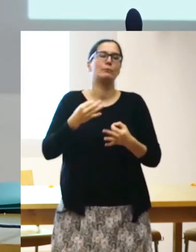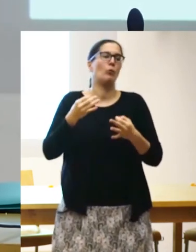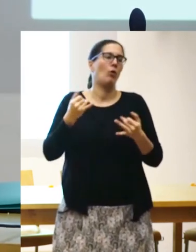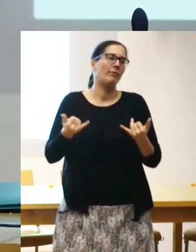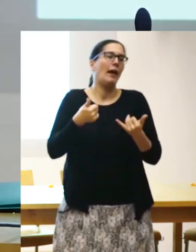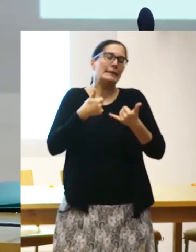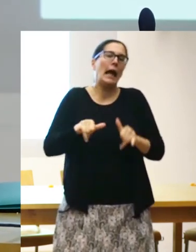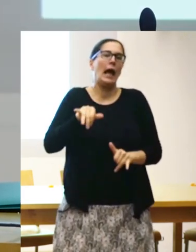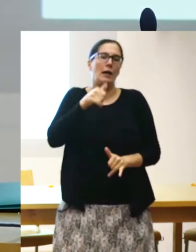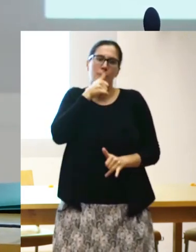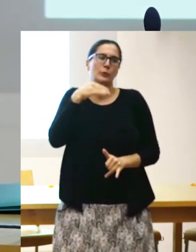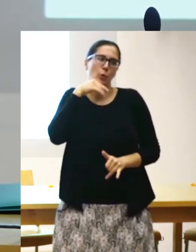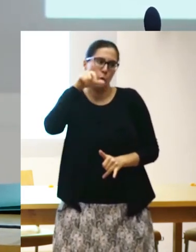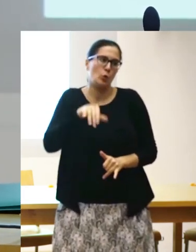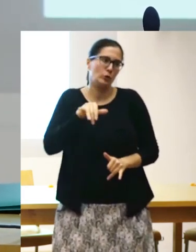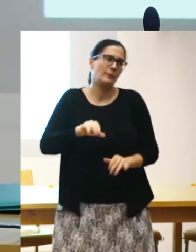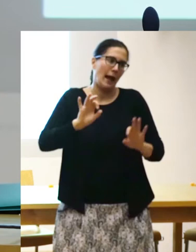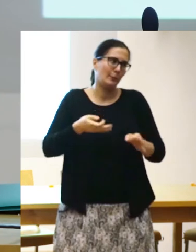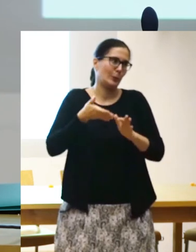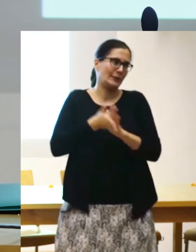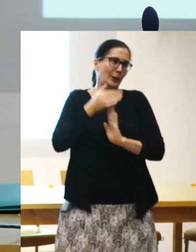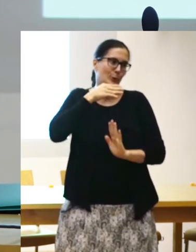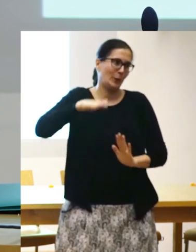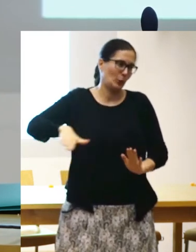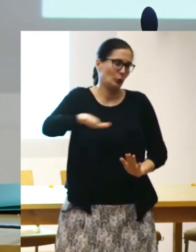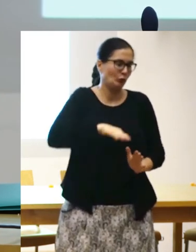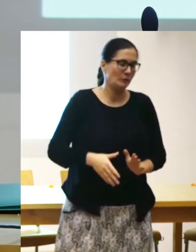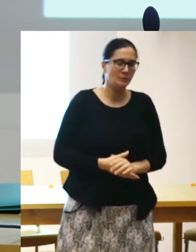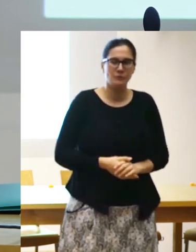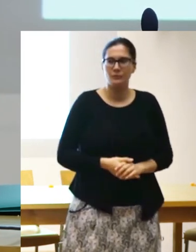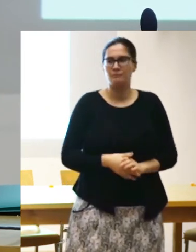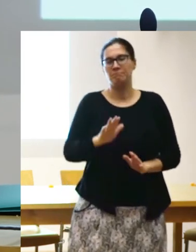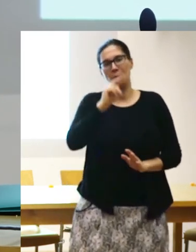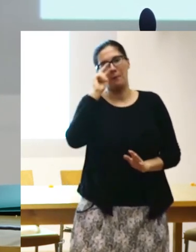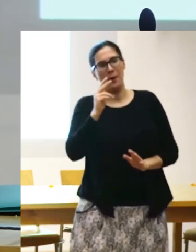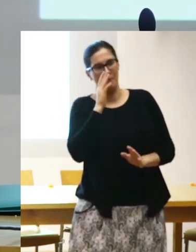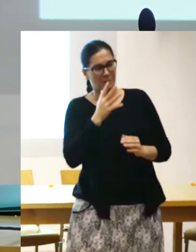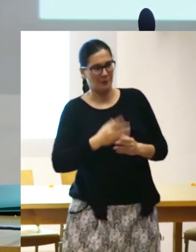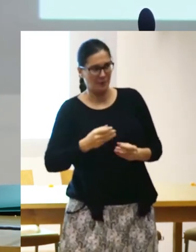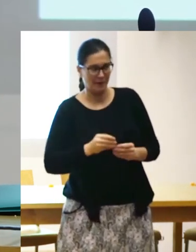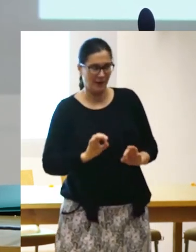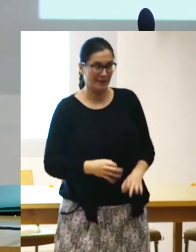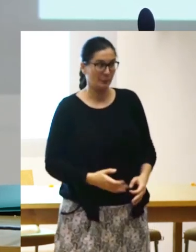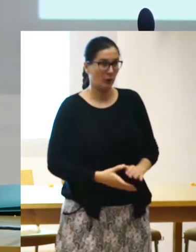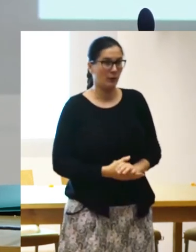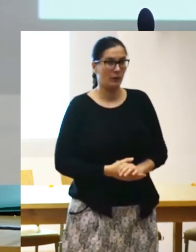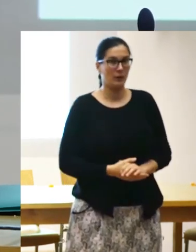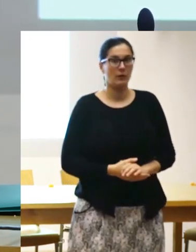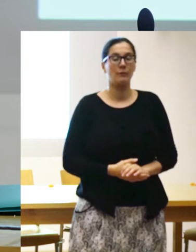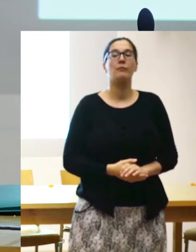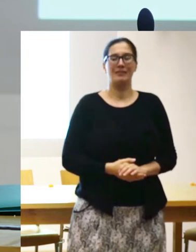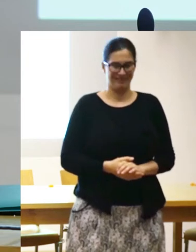někdo to druhé pohlaví v rámci těch mužských mluvčích prezentuje. A tím druhým